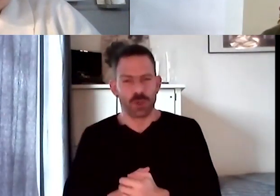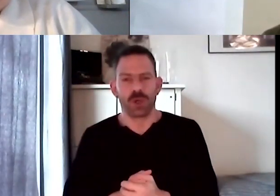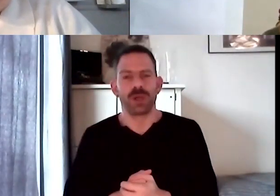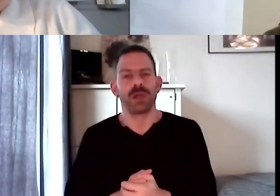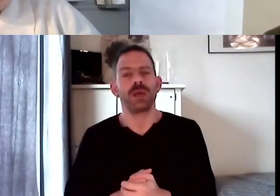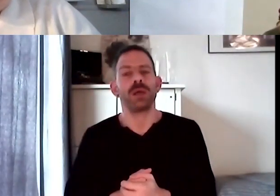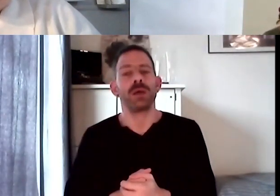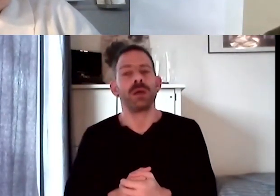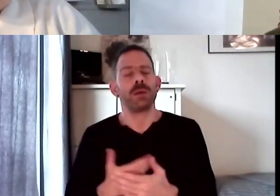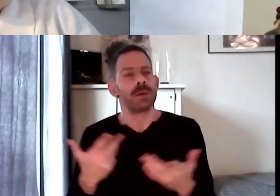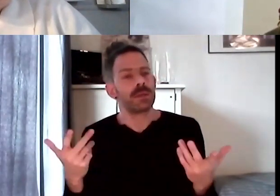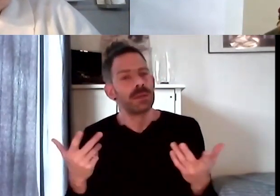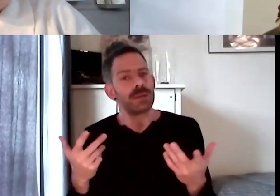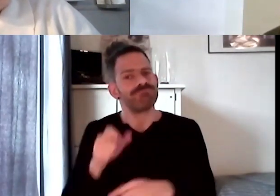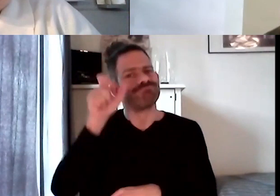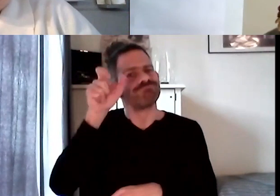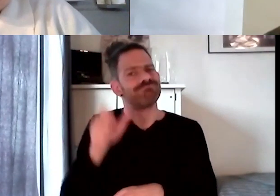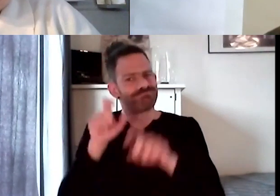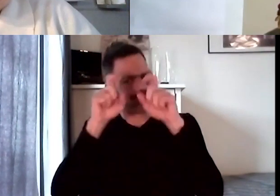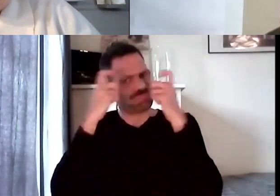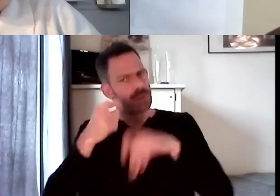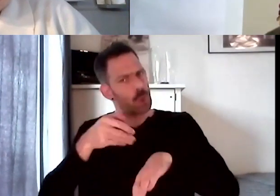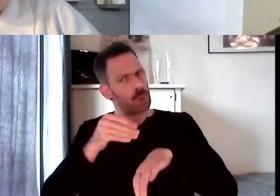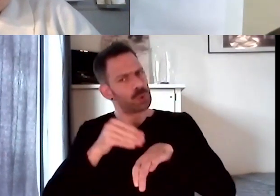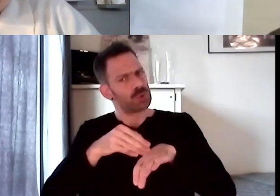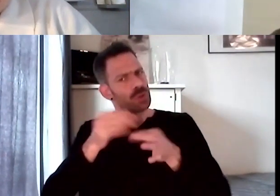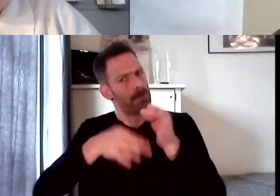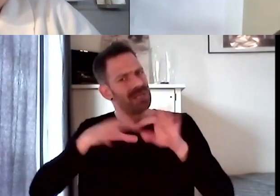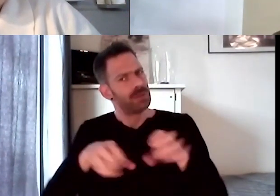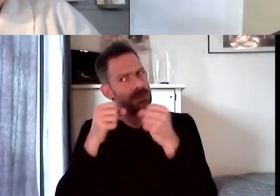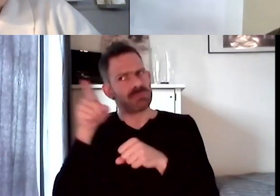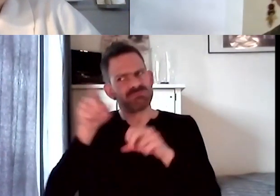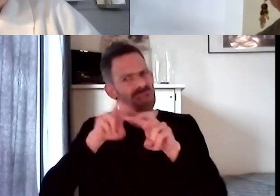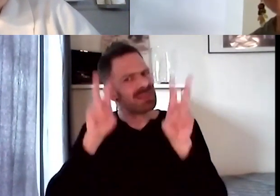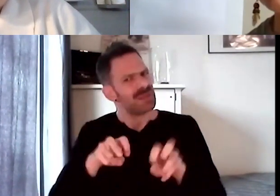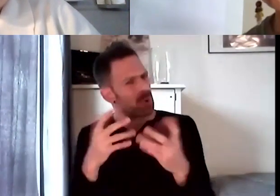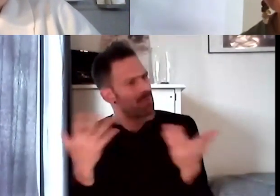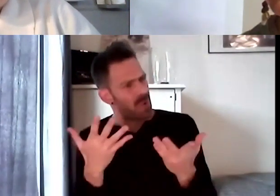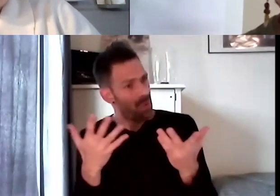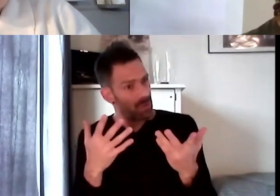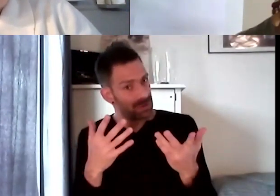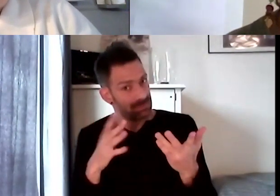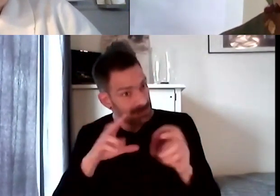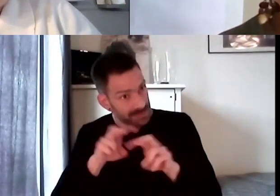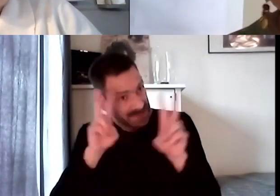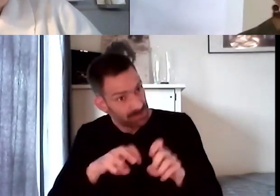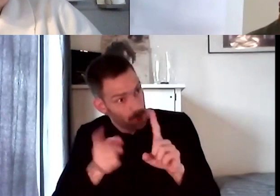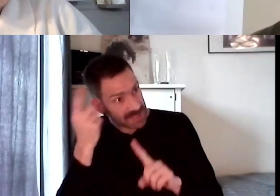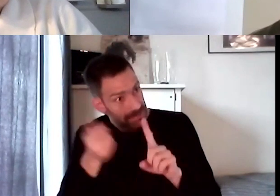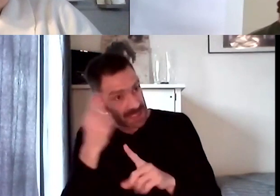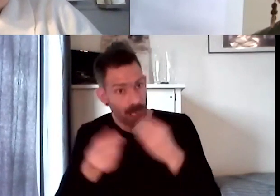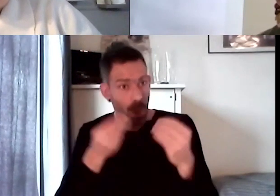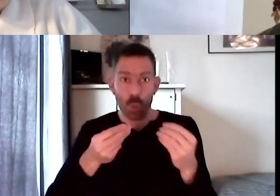Quel diplôme ont les consultants qui font passer justement un bilan de compétences? Est-ce qu'il faut un diplôme particulier ou n'importe qui